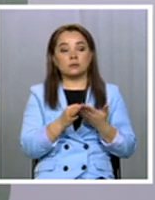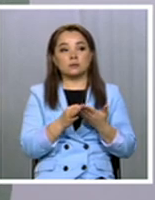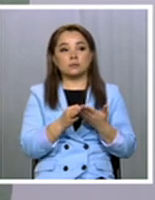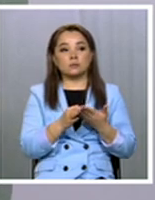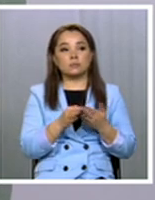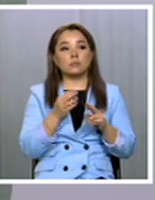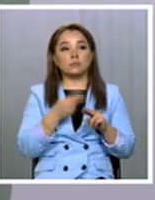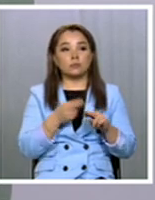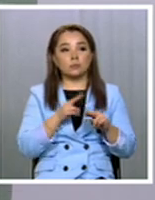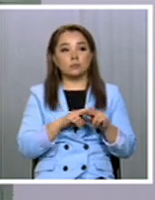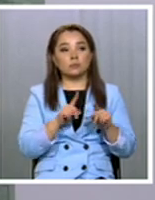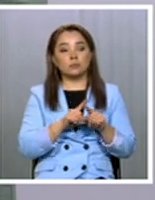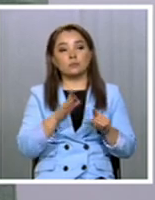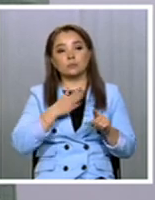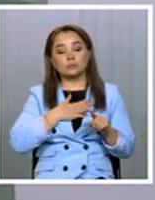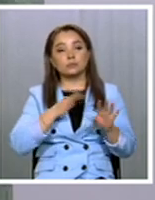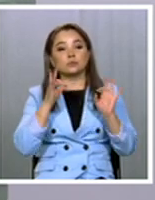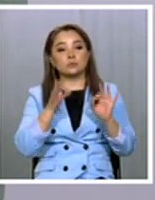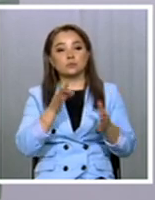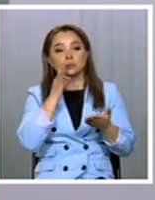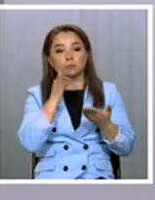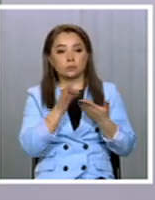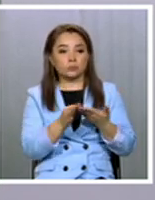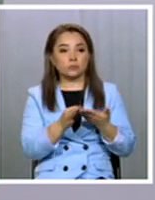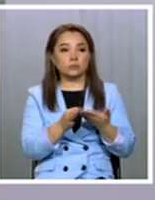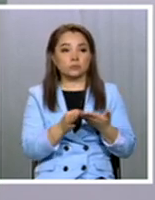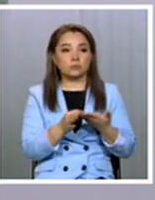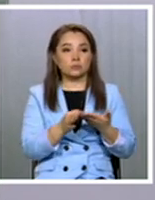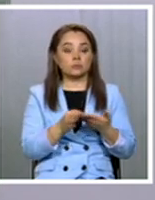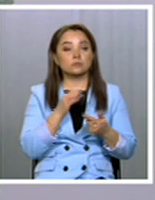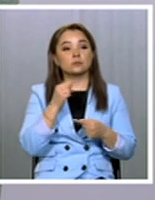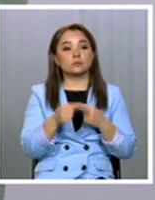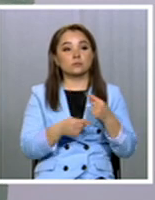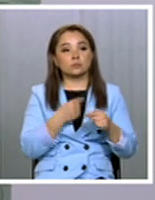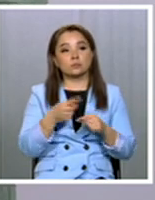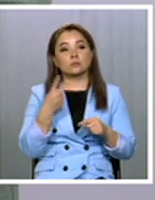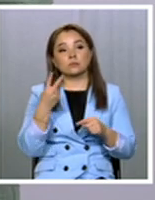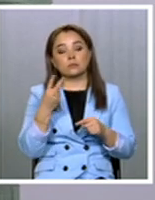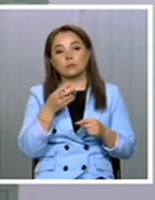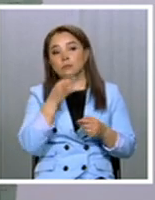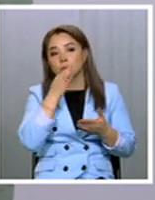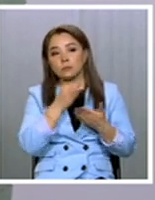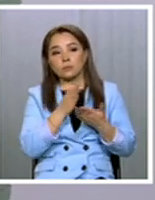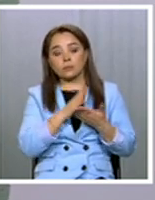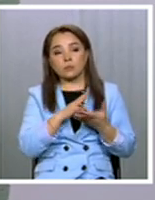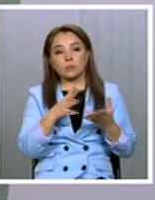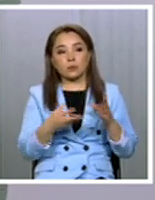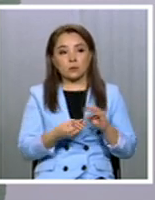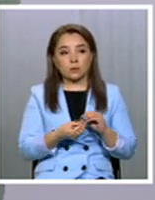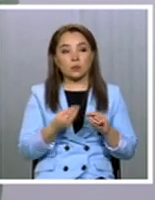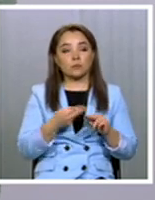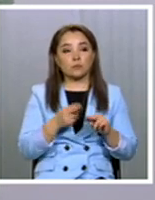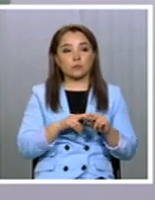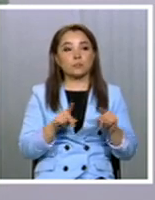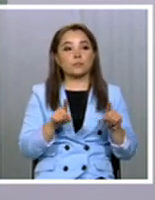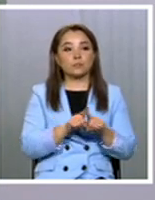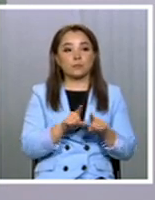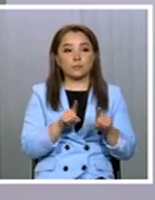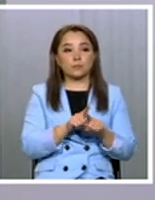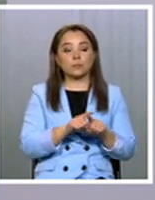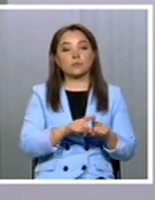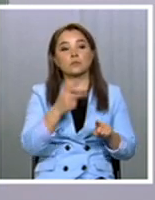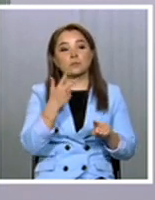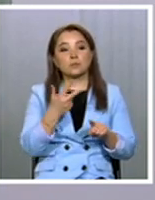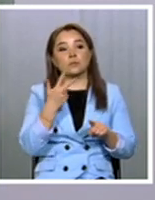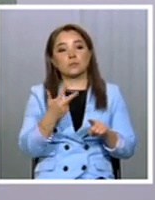Яғни бұл бізде дұрыс жауап. Келесі, екінші нәтижені қарайық. Мұнда да 3,